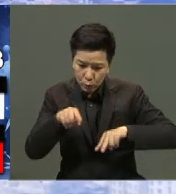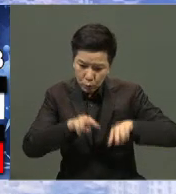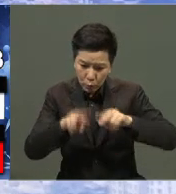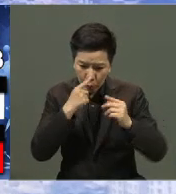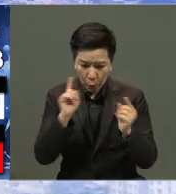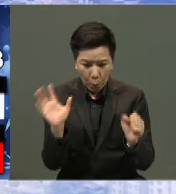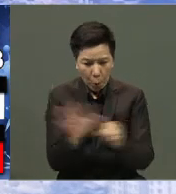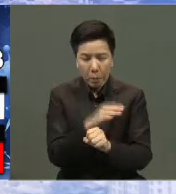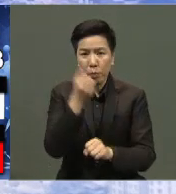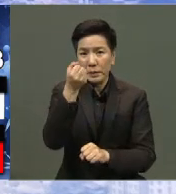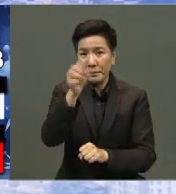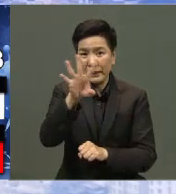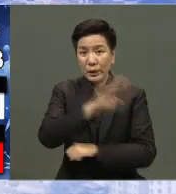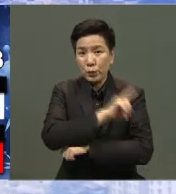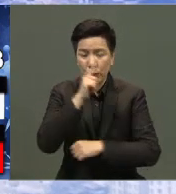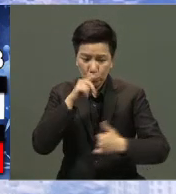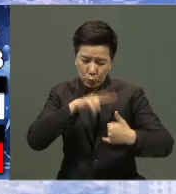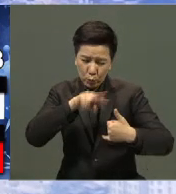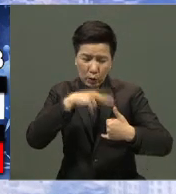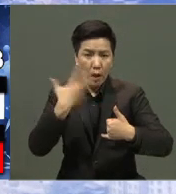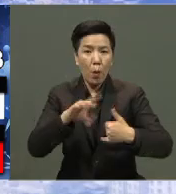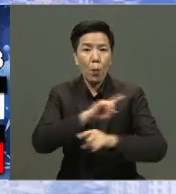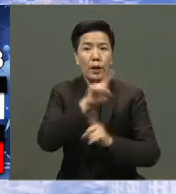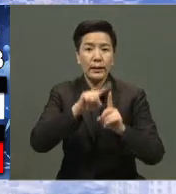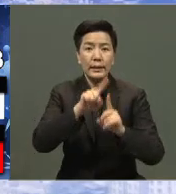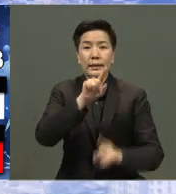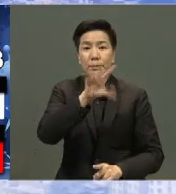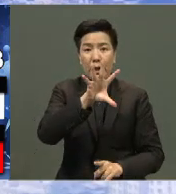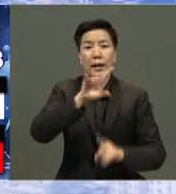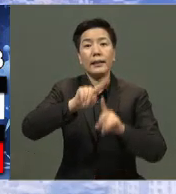รายครับที่เป็นคนไข้เดิมพูดง่ายเป็นแรงงานต่างด้าวที่เราได้กลับตัวดูแลเขาแล้วครบแล้ว14วันตั้งแต่ 25